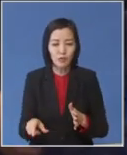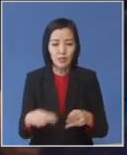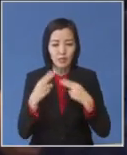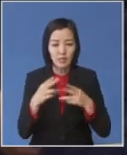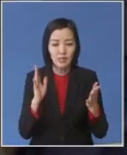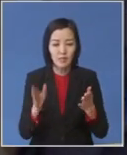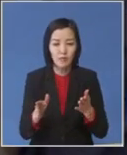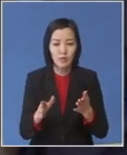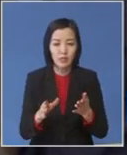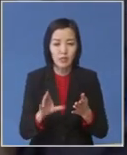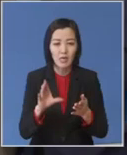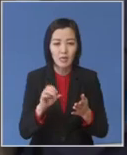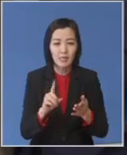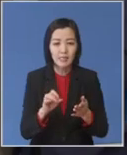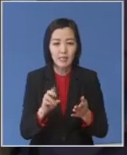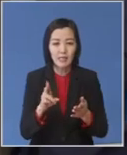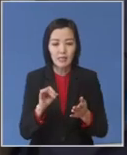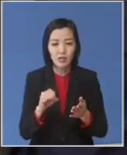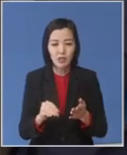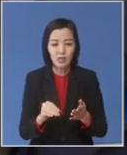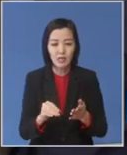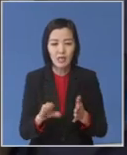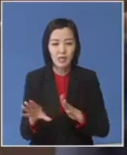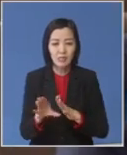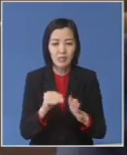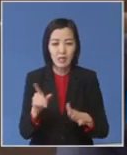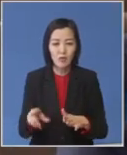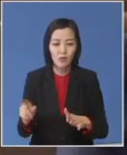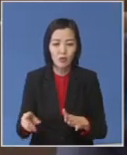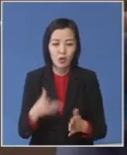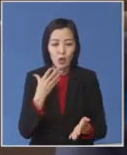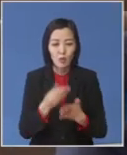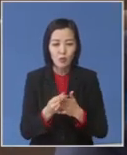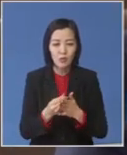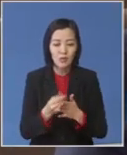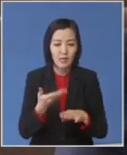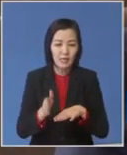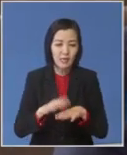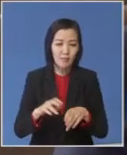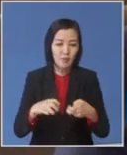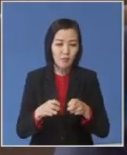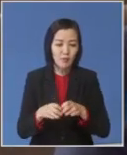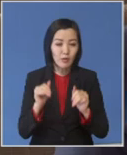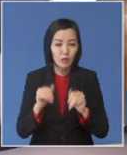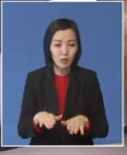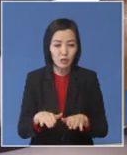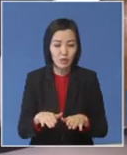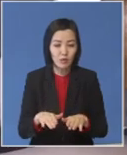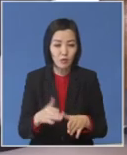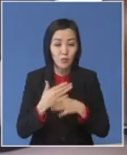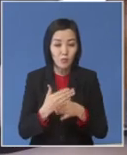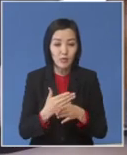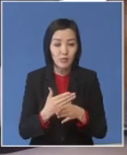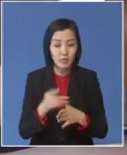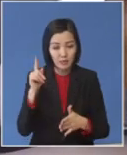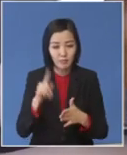қалмады. Зәкіржан Кузиевтің айтуынша, оған сайлаушылар өздерінің күрделі мәселелерін шешіп береді деген соңғы үмітпен келеді. Әрбір